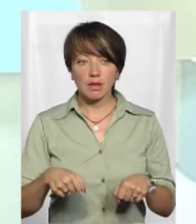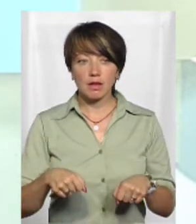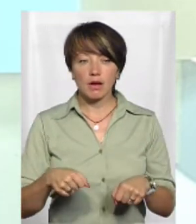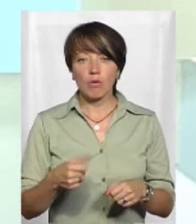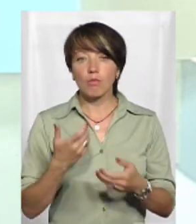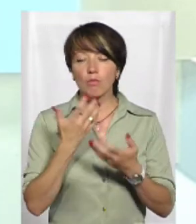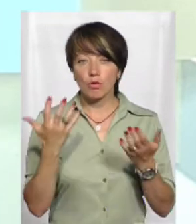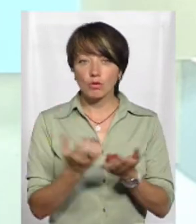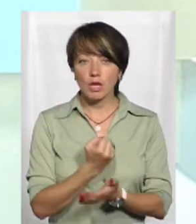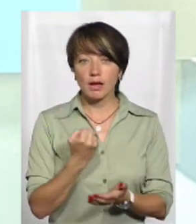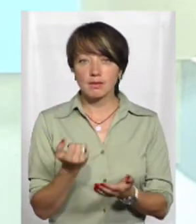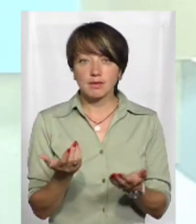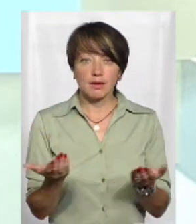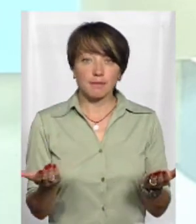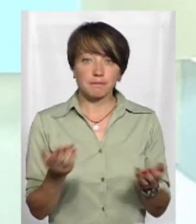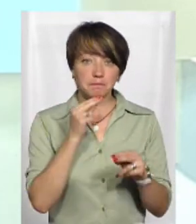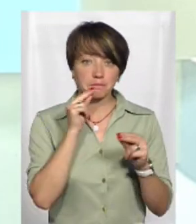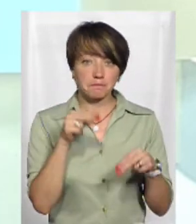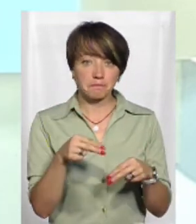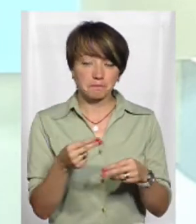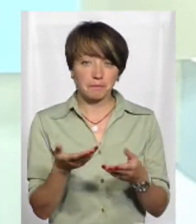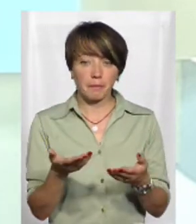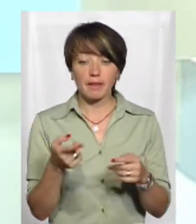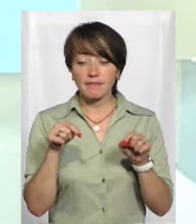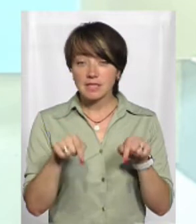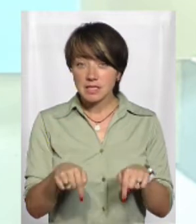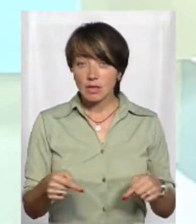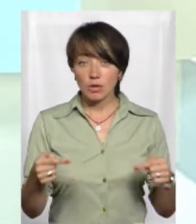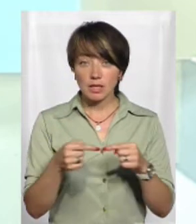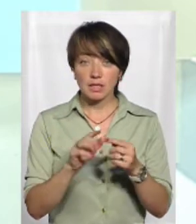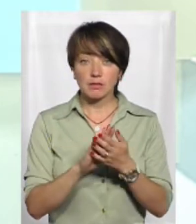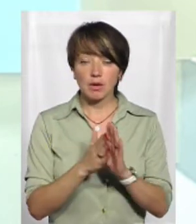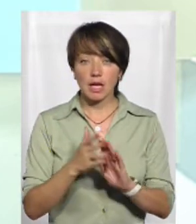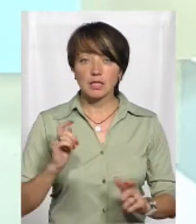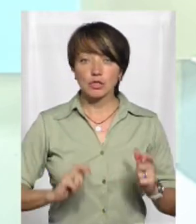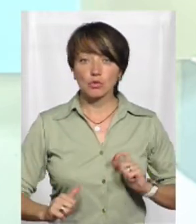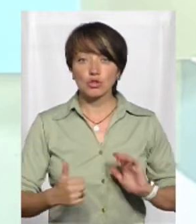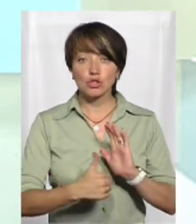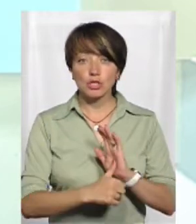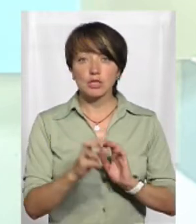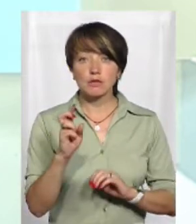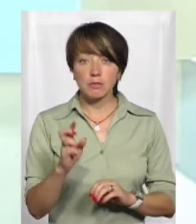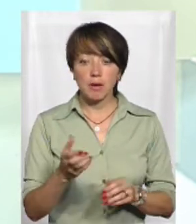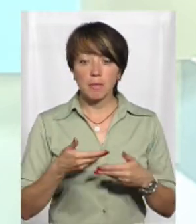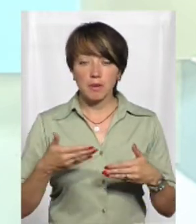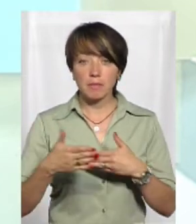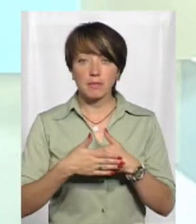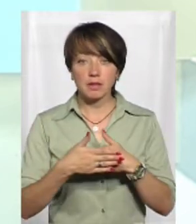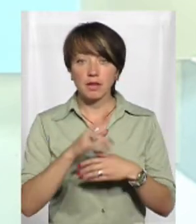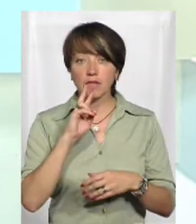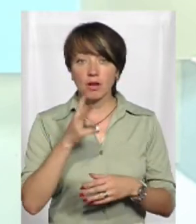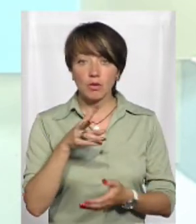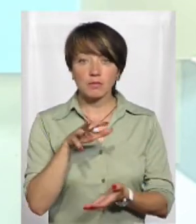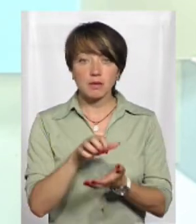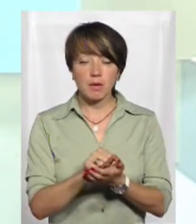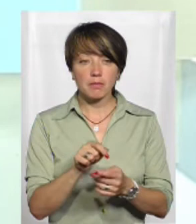тоді крайньою в бідах людей. Хоча я вам скажу, що по цій конкретній ситуації, по інститутській 6Б, ми вже близько 2 років